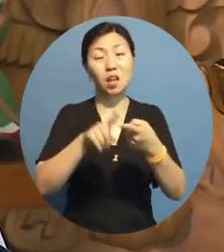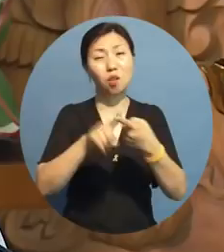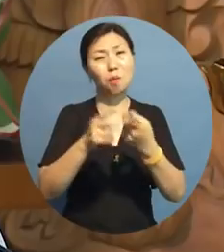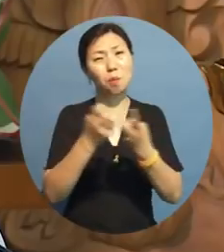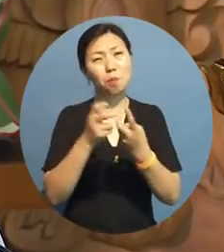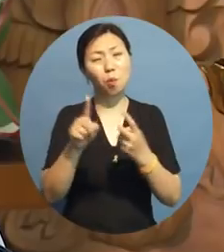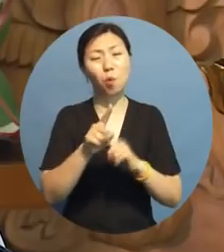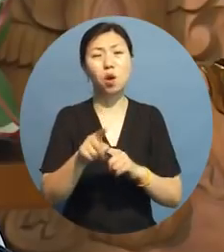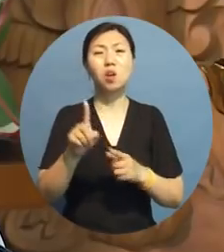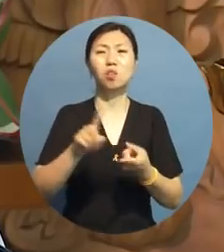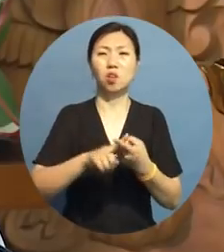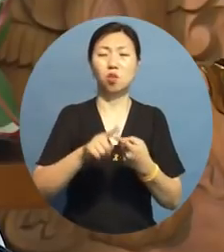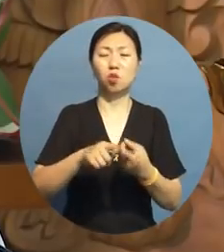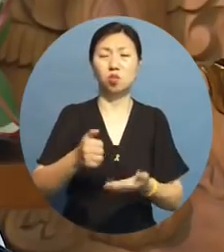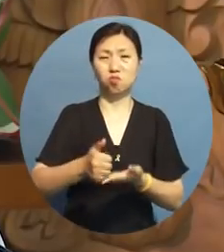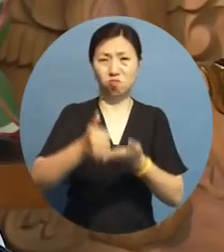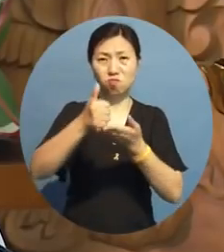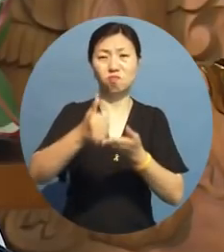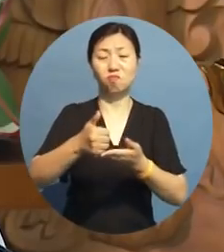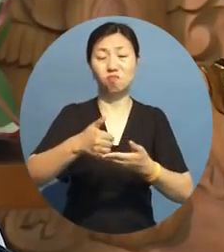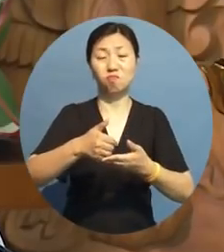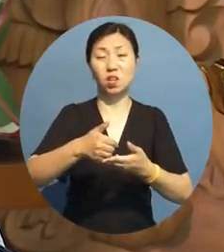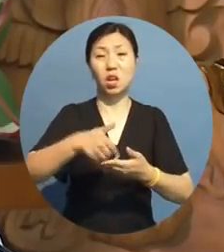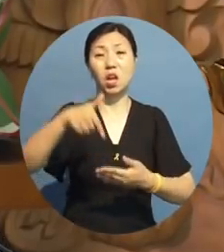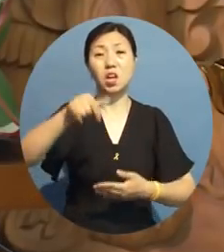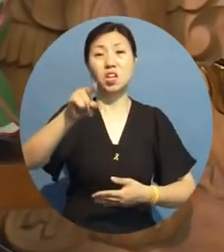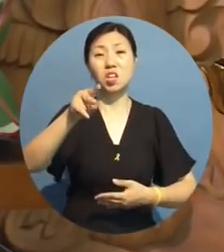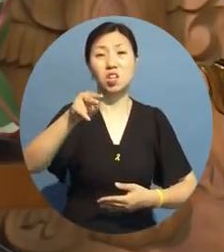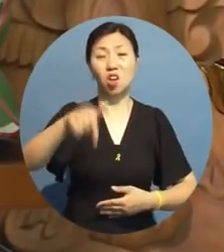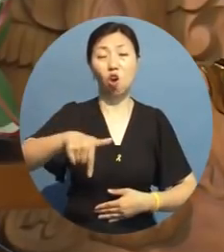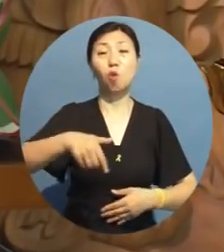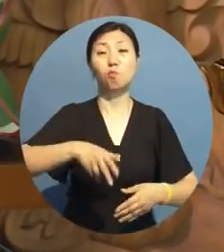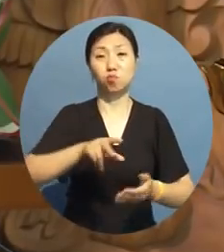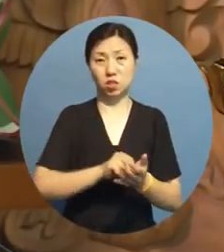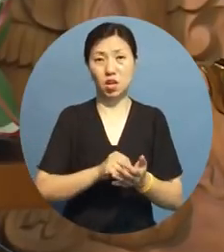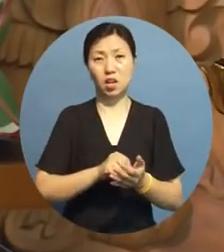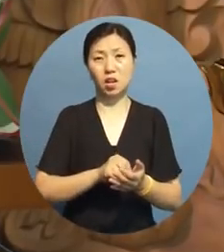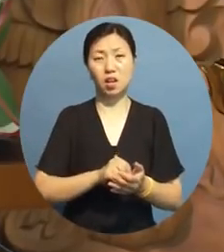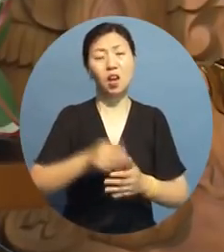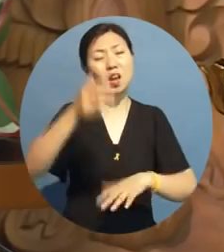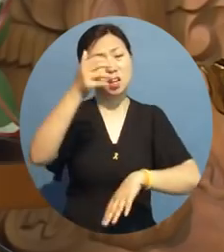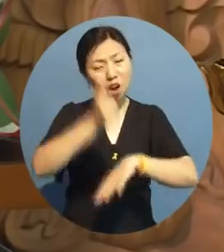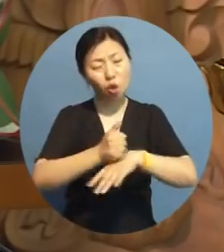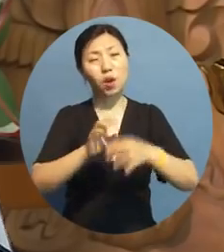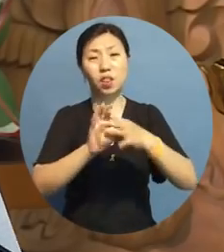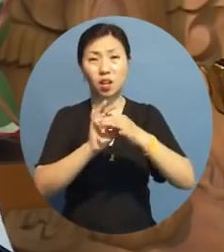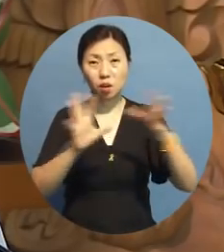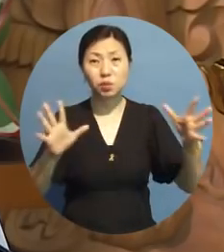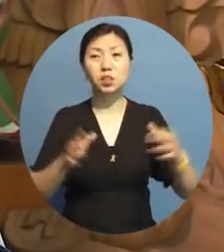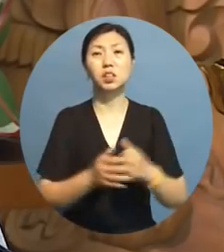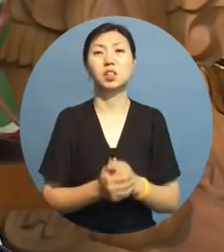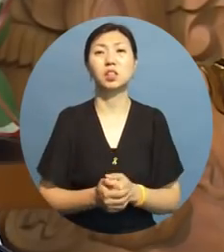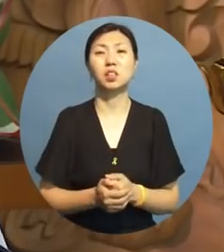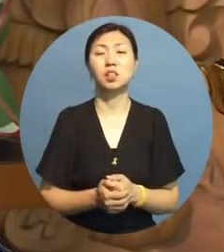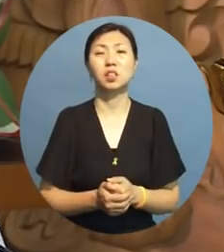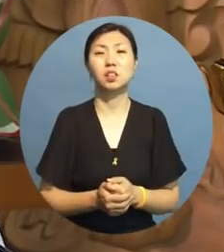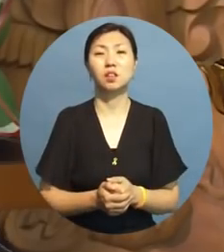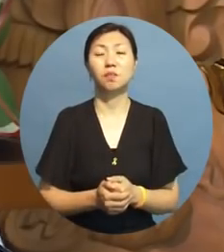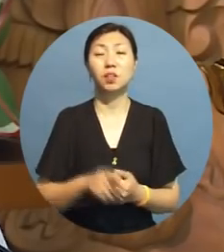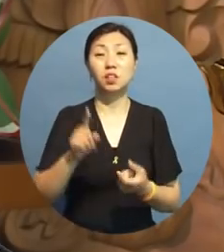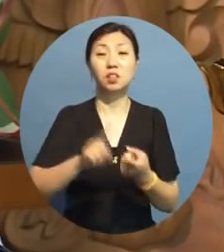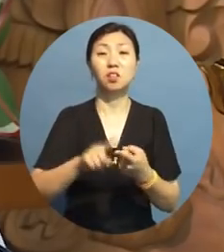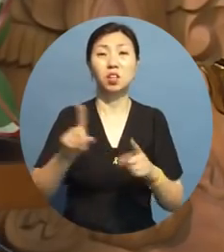이게 품격의 문제야. 근데 이게 뭐 결과가 어떻게 되길 떠나가지고 이거 자체가 여러분들의